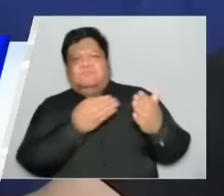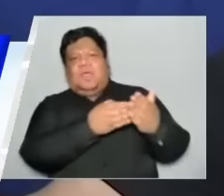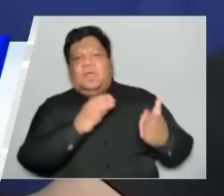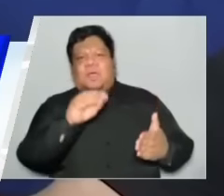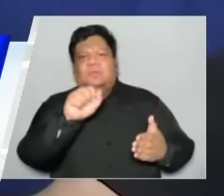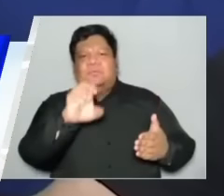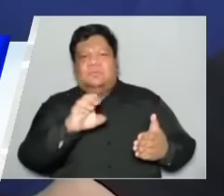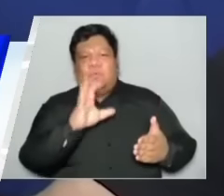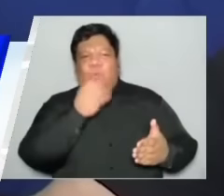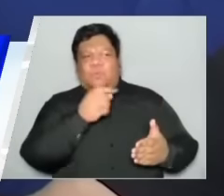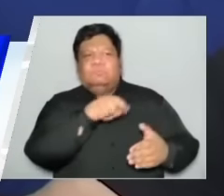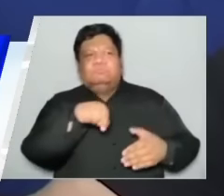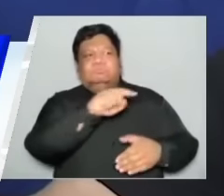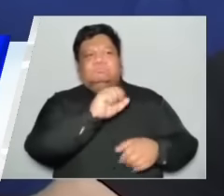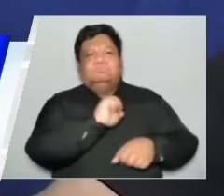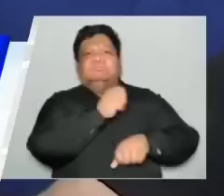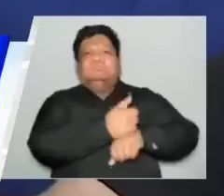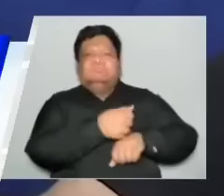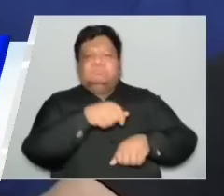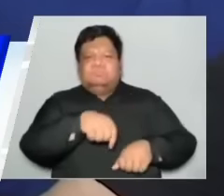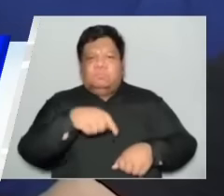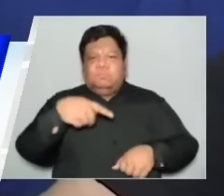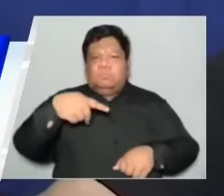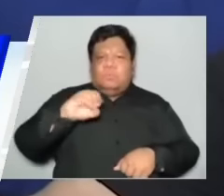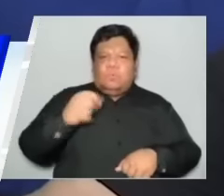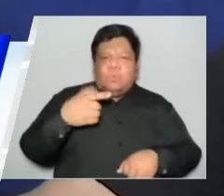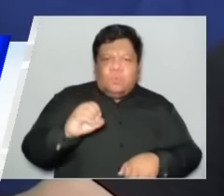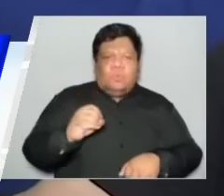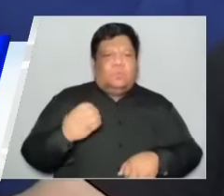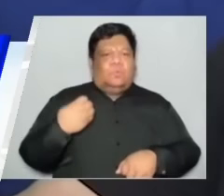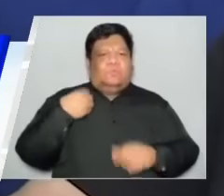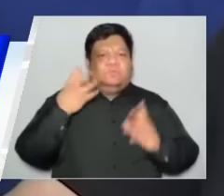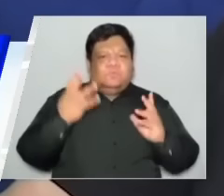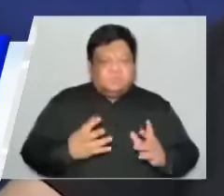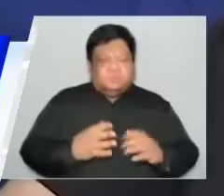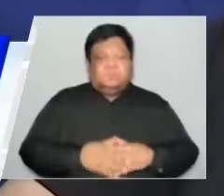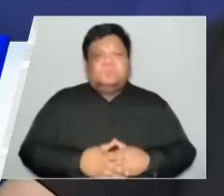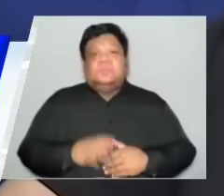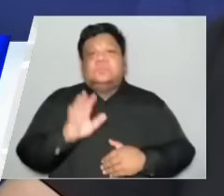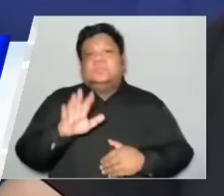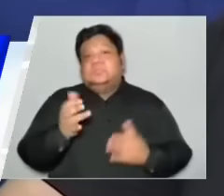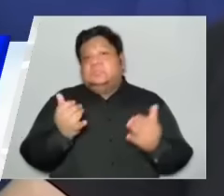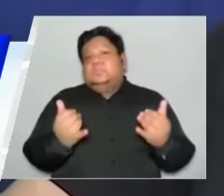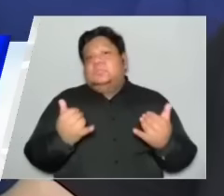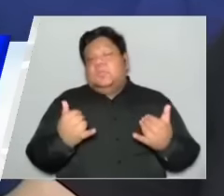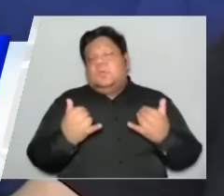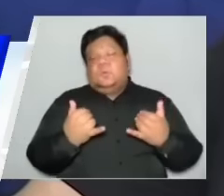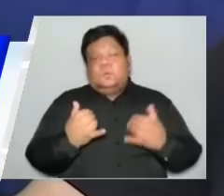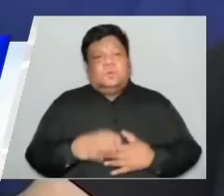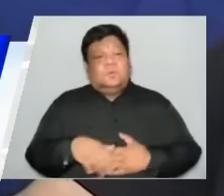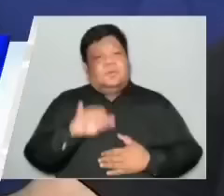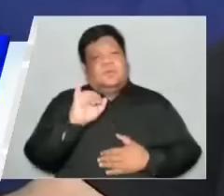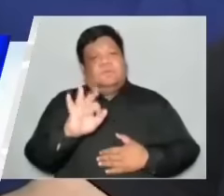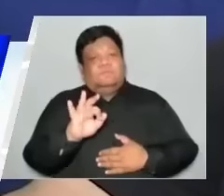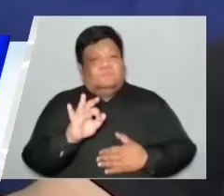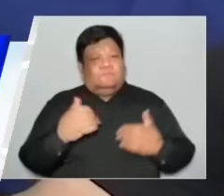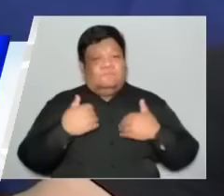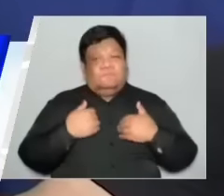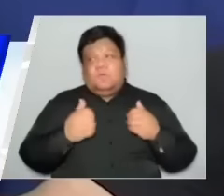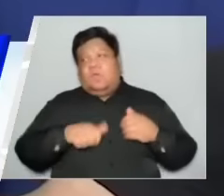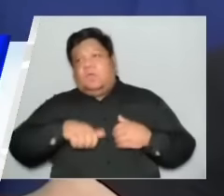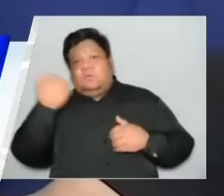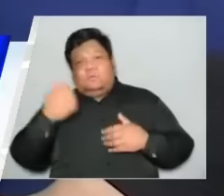incorporators and other officers of this illegal Pogo. Now, kung may mga further documents pa or evidence na